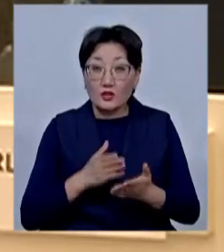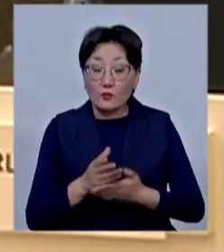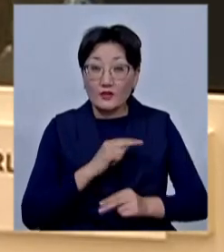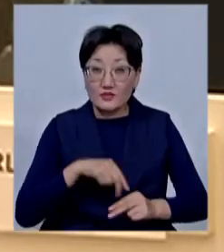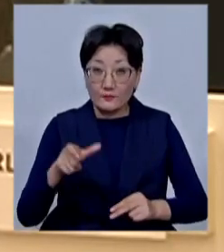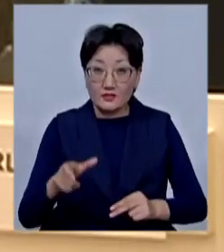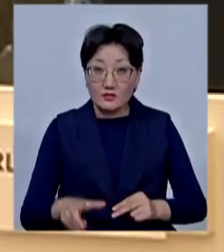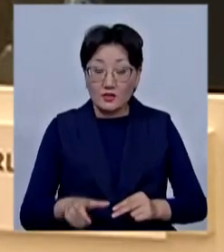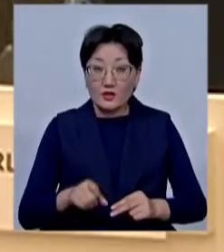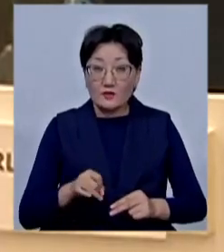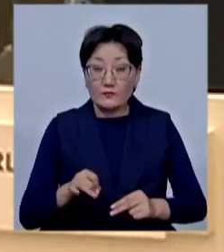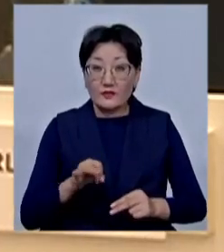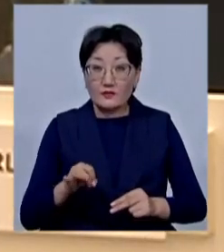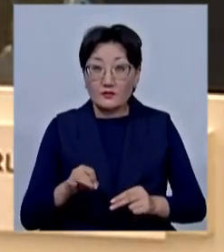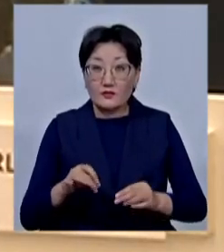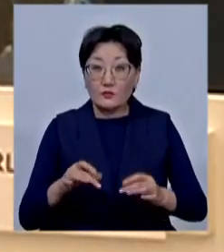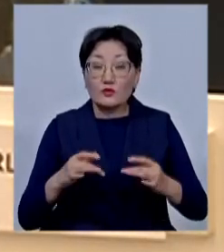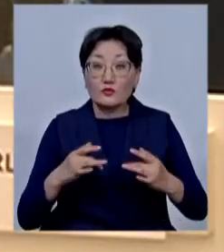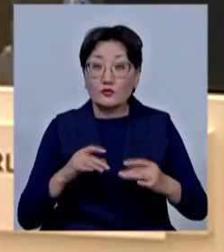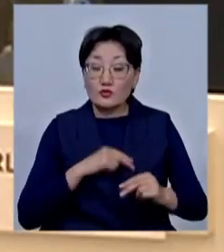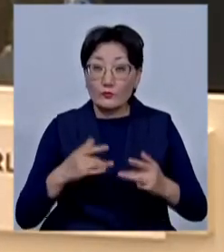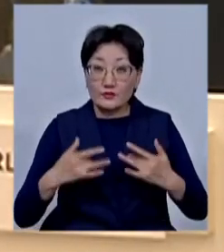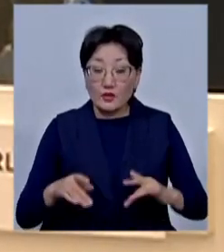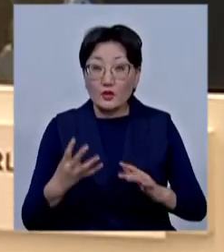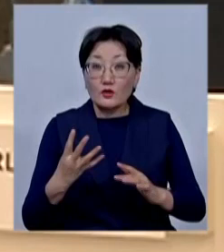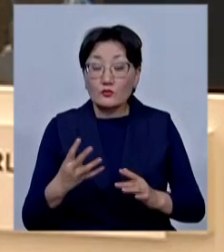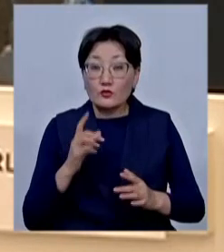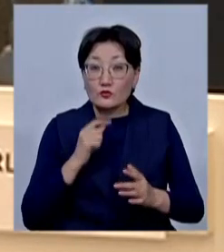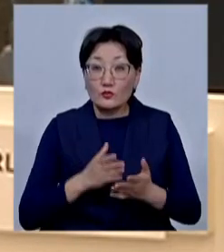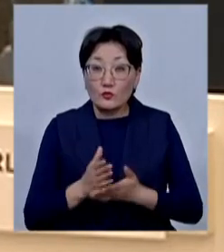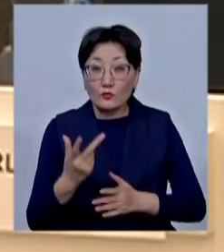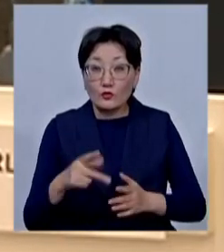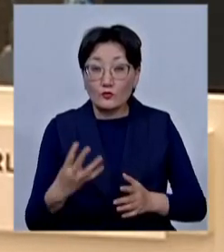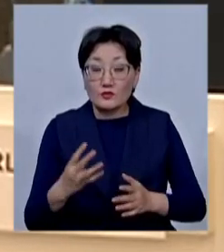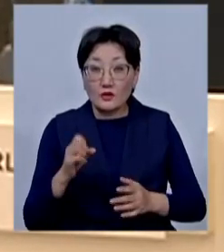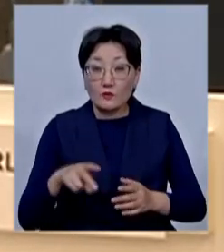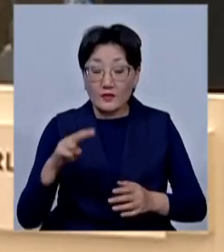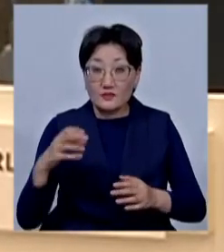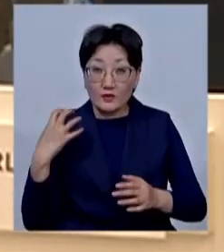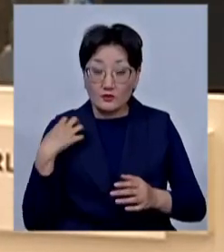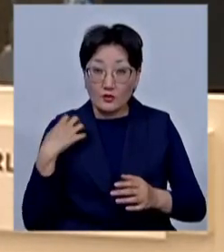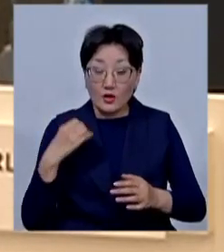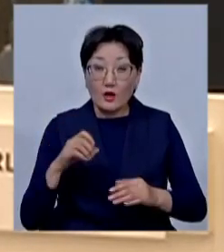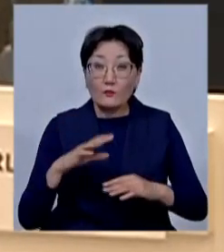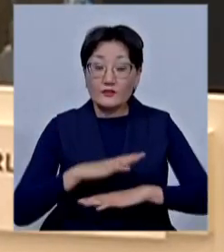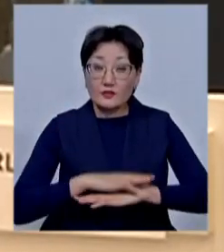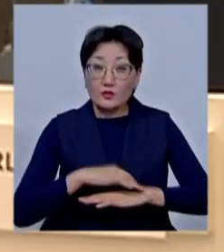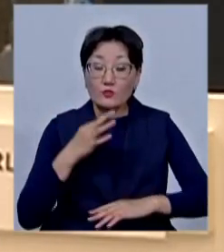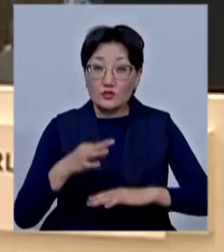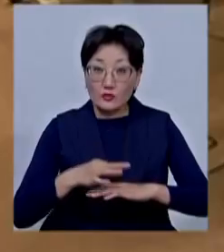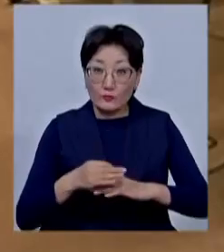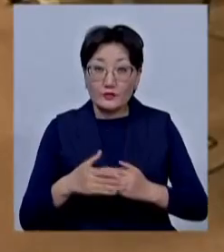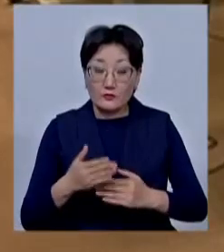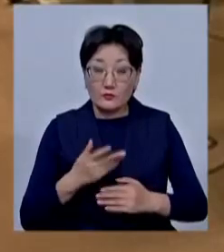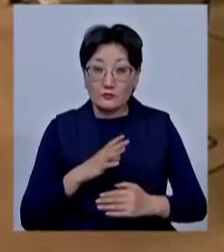қызметші отставкаға жіберіліп, 4 саяси және 34 әкімшілік басшылары тәртіптік жауапкершілікке